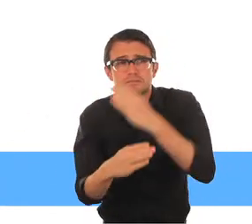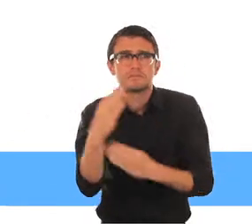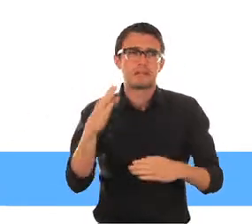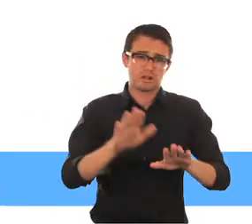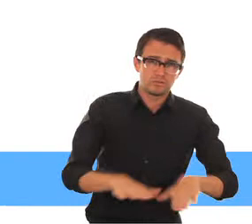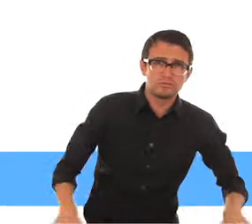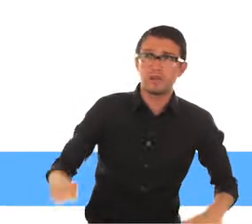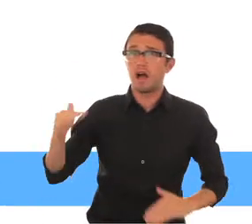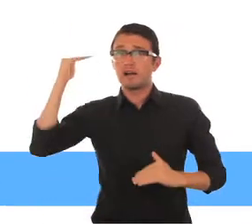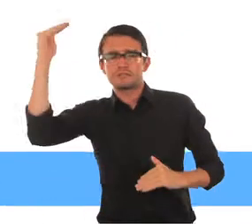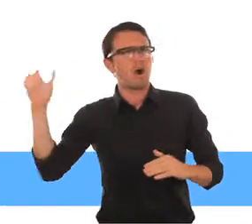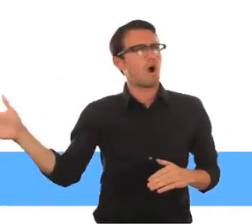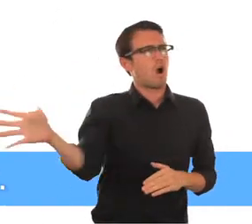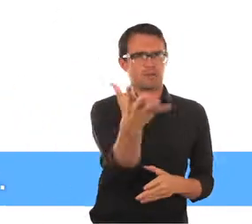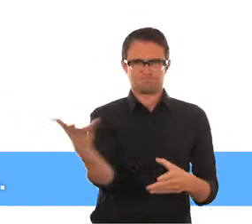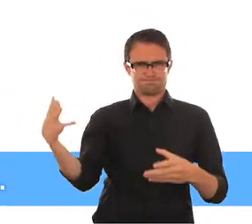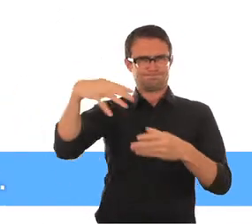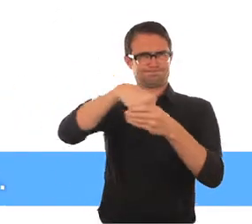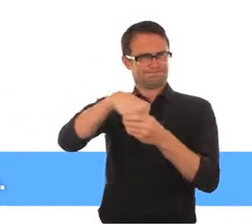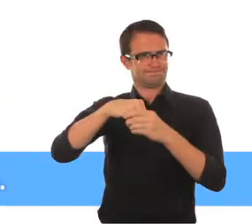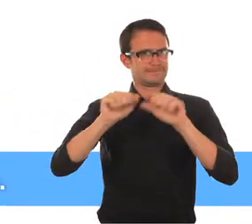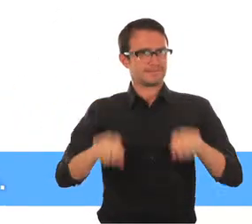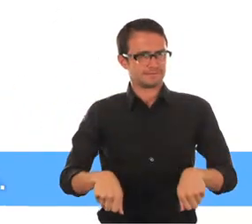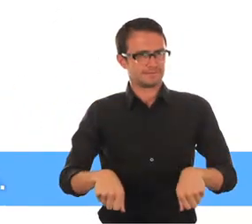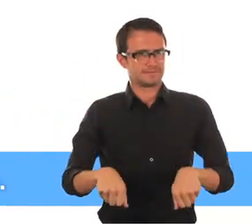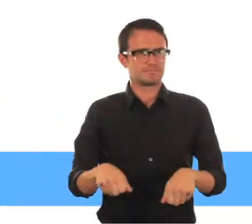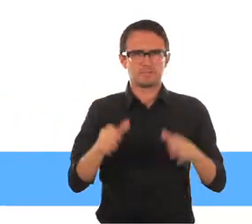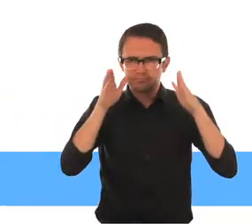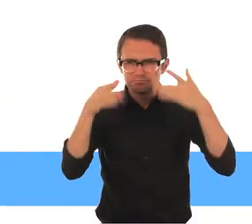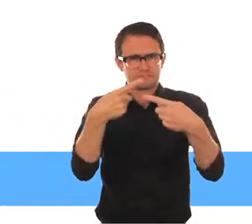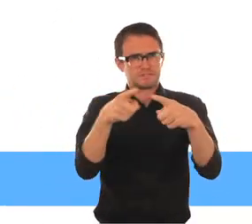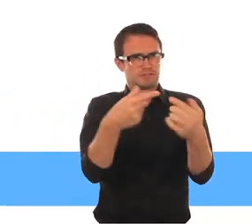auront toujours besoin d'aménagements spécifiques ou d'une attention particulière.